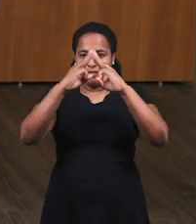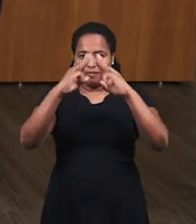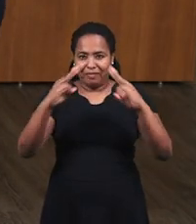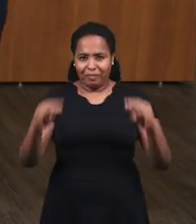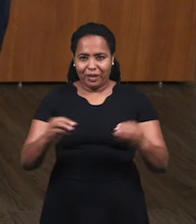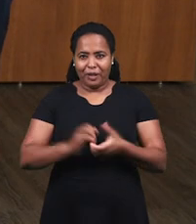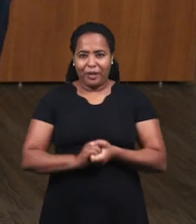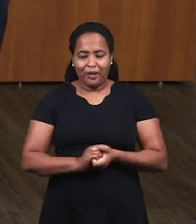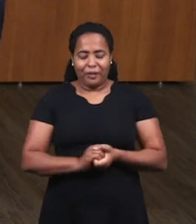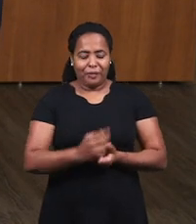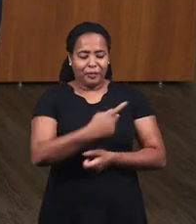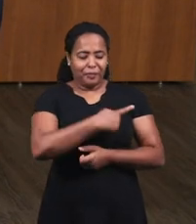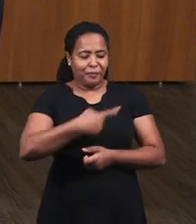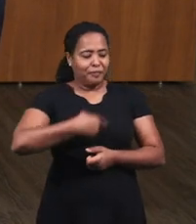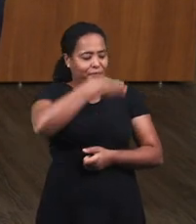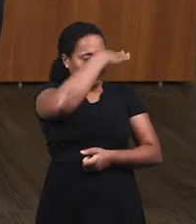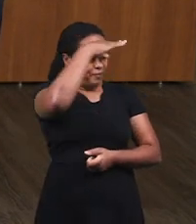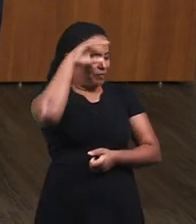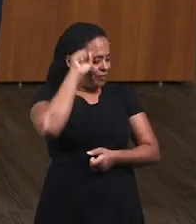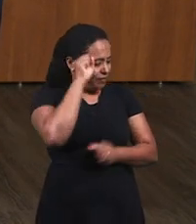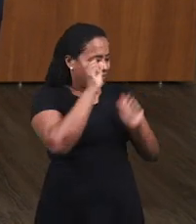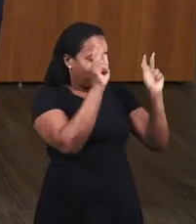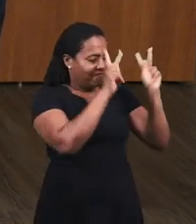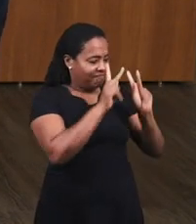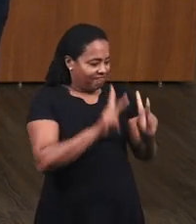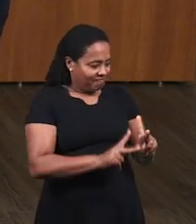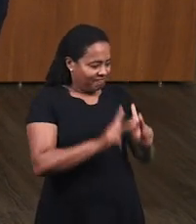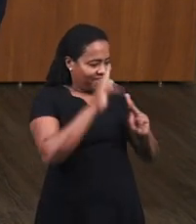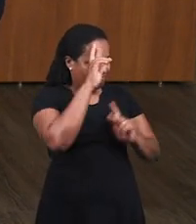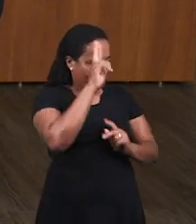Пастор Сержу, мир тебе. Мир тебе.